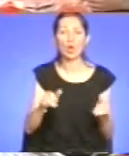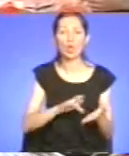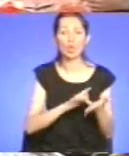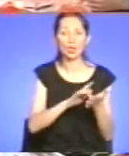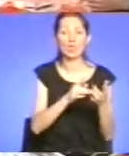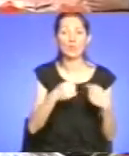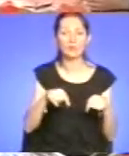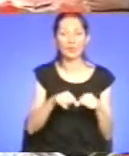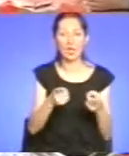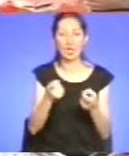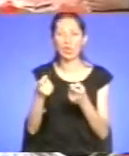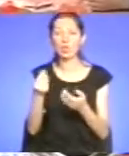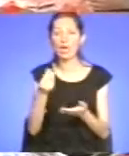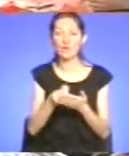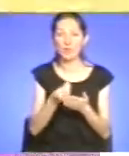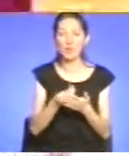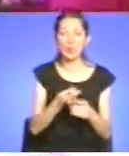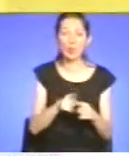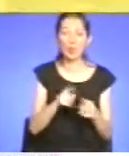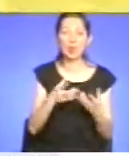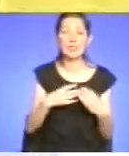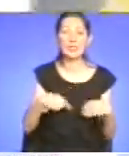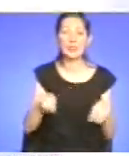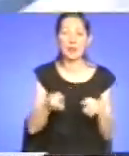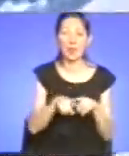та залучення інвестицій у цю сферу.